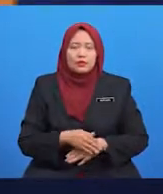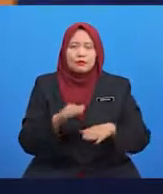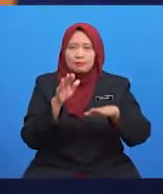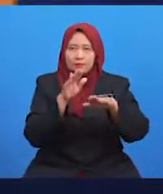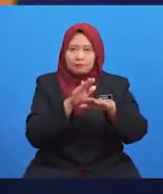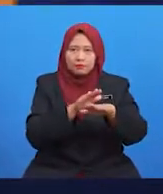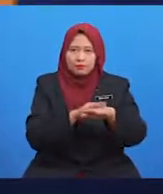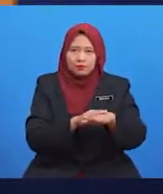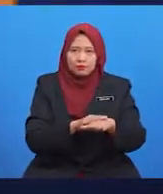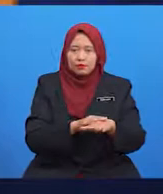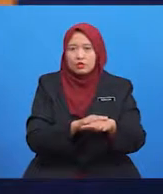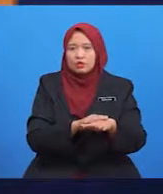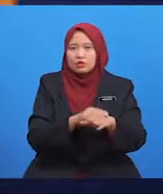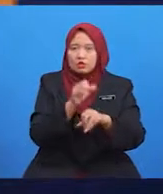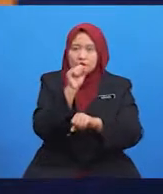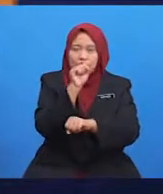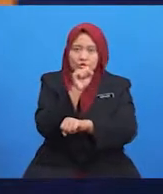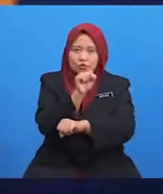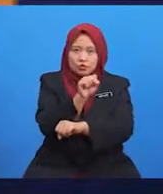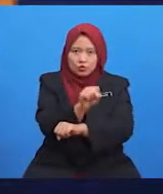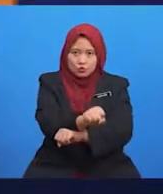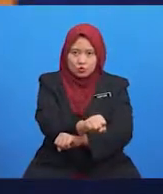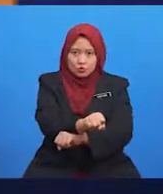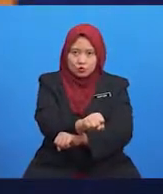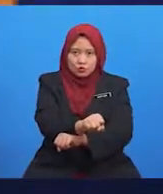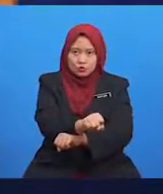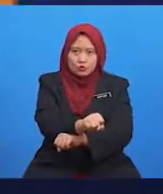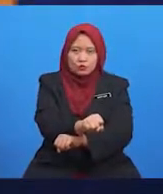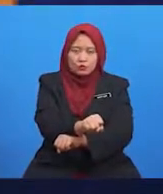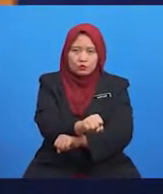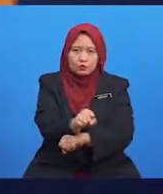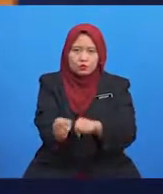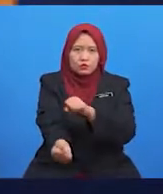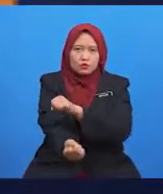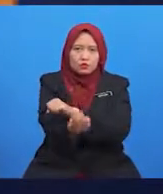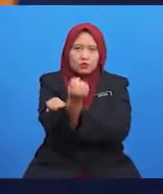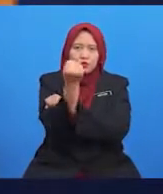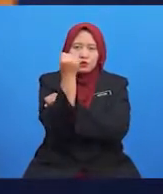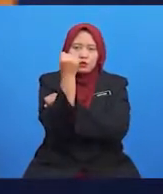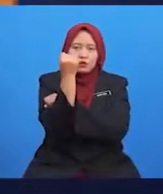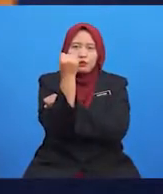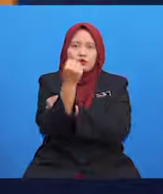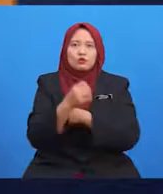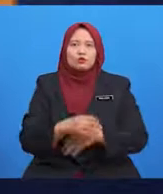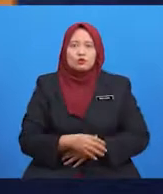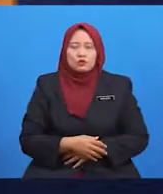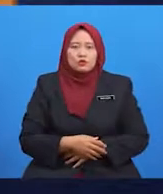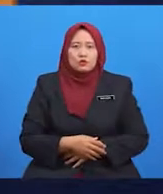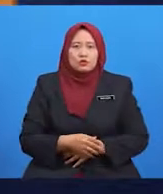Pada setia subuh bening, sedang azan memancar di menara masjid,